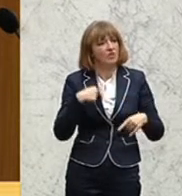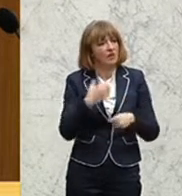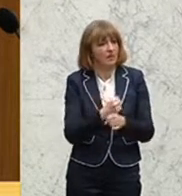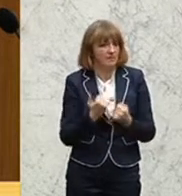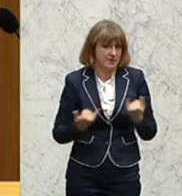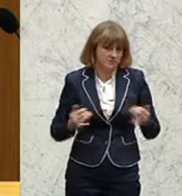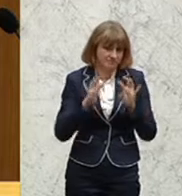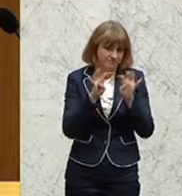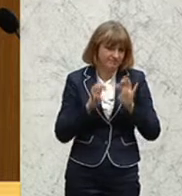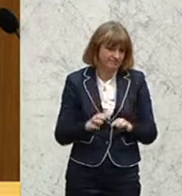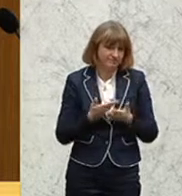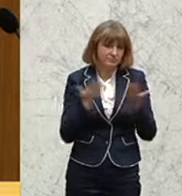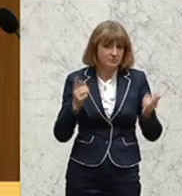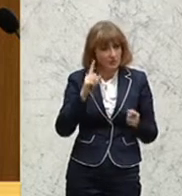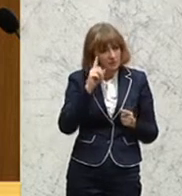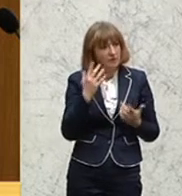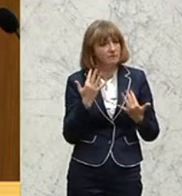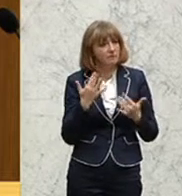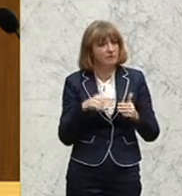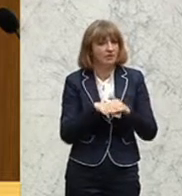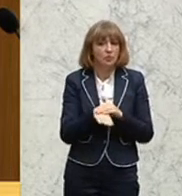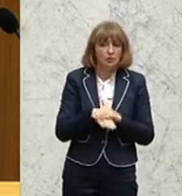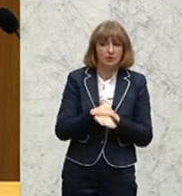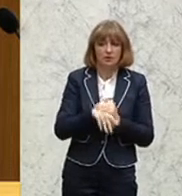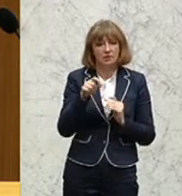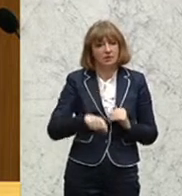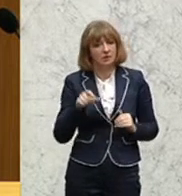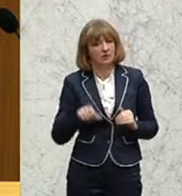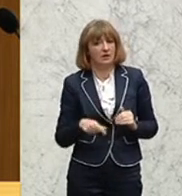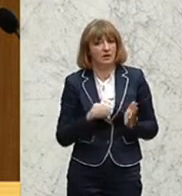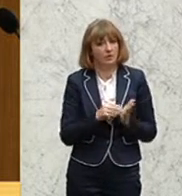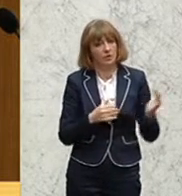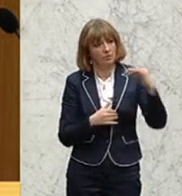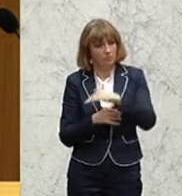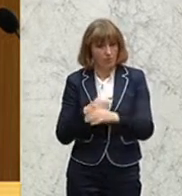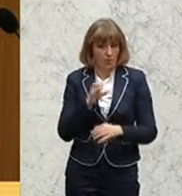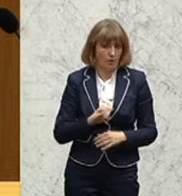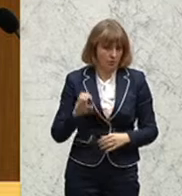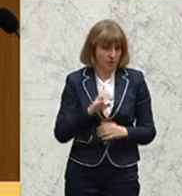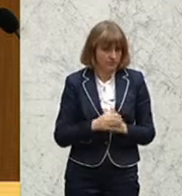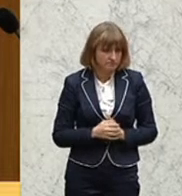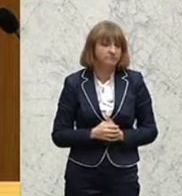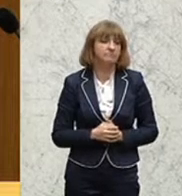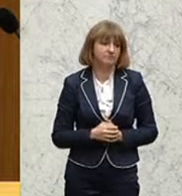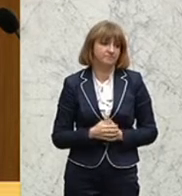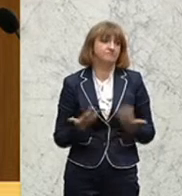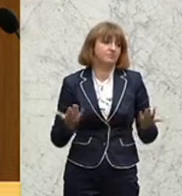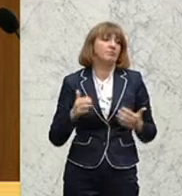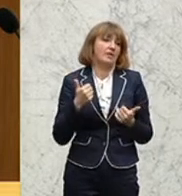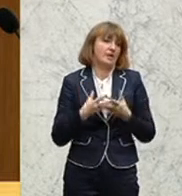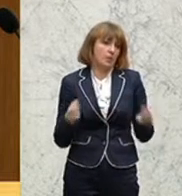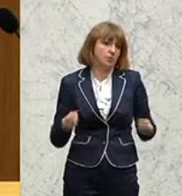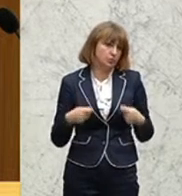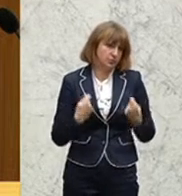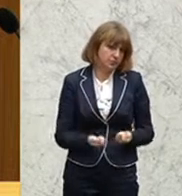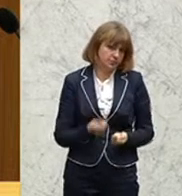anhält. Keiner weiß, wie viele Flüchtende noch nach Europa kommen. Und es kann nur eine Lösung